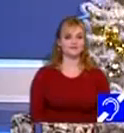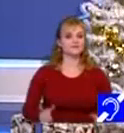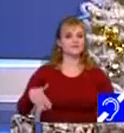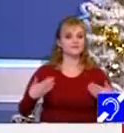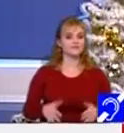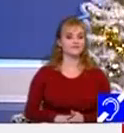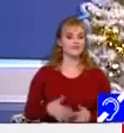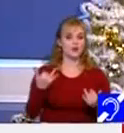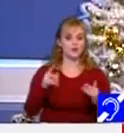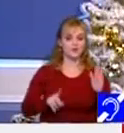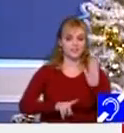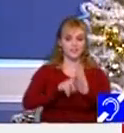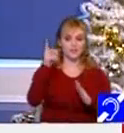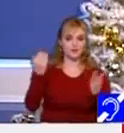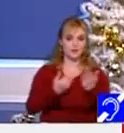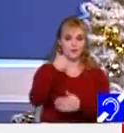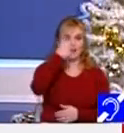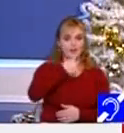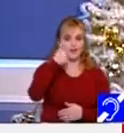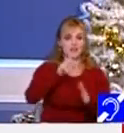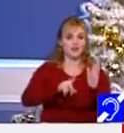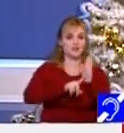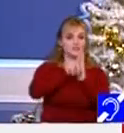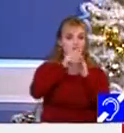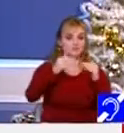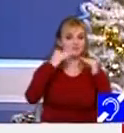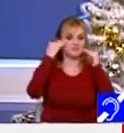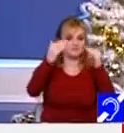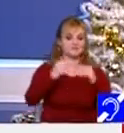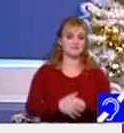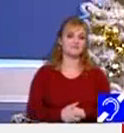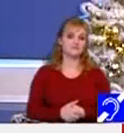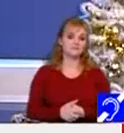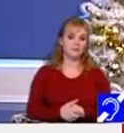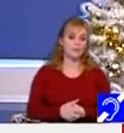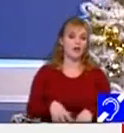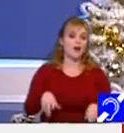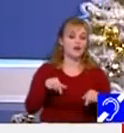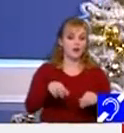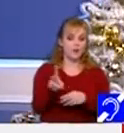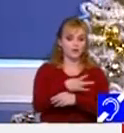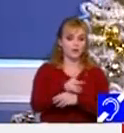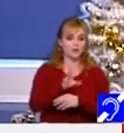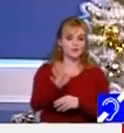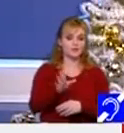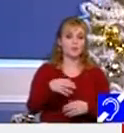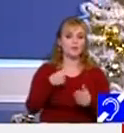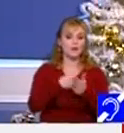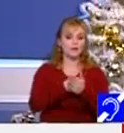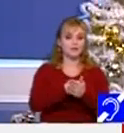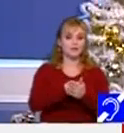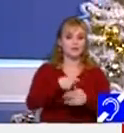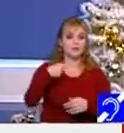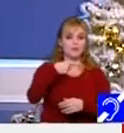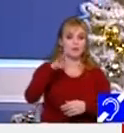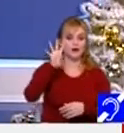Bun găsit! Primele zile din noul an aduc temperaturi cu mult peste medie, dar și ploi moderate. Așadar, în această noapte, minima va urca până la